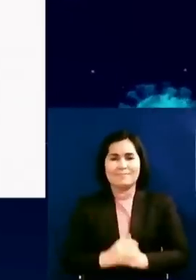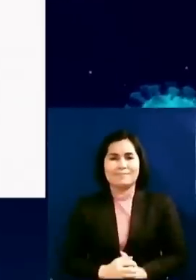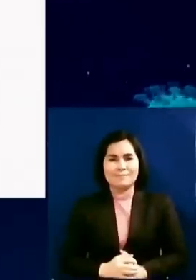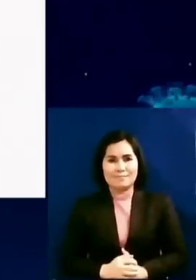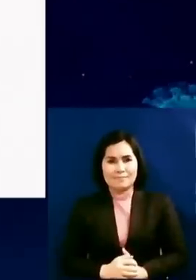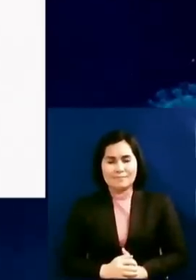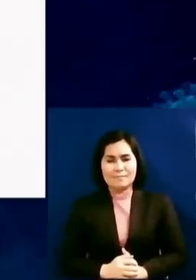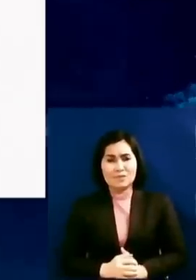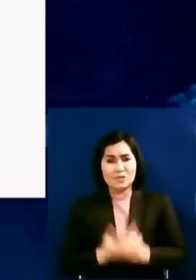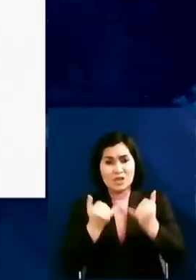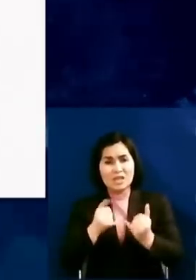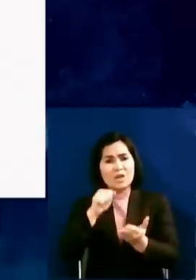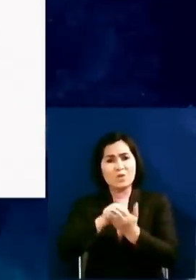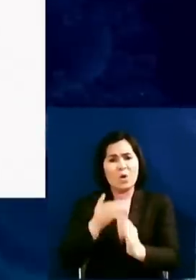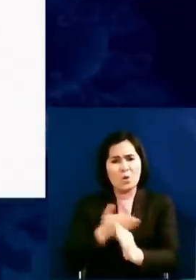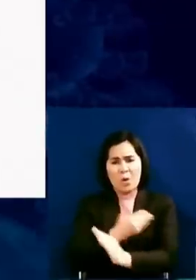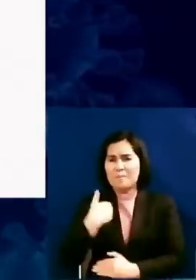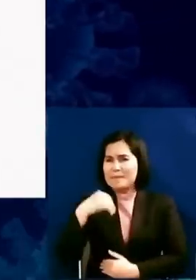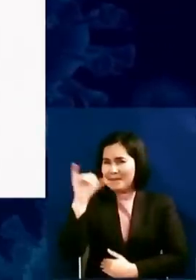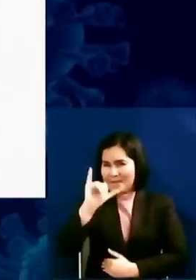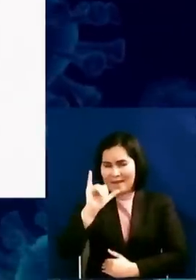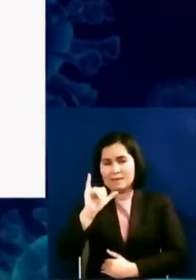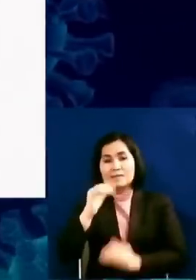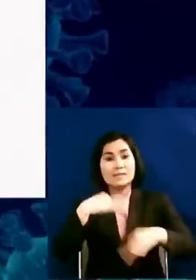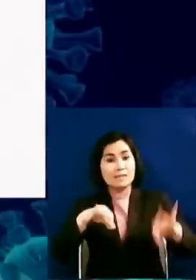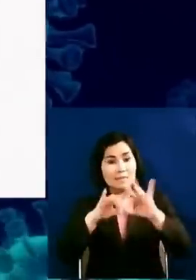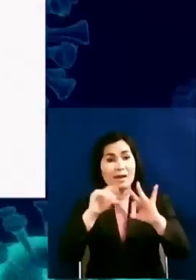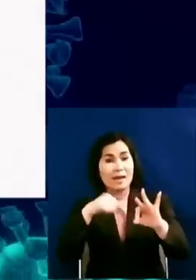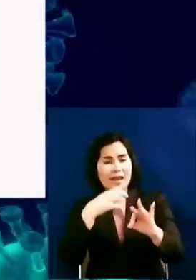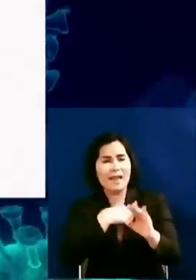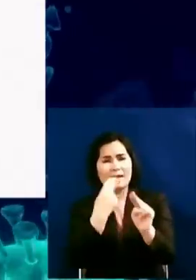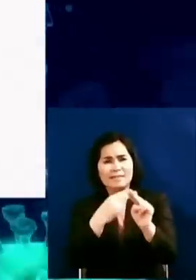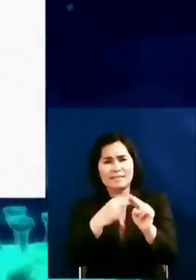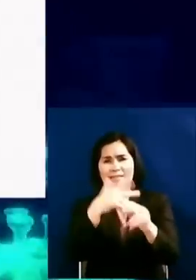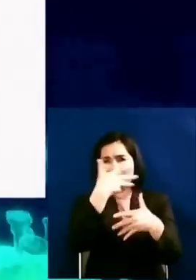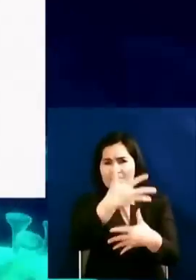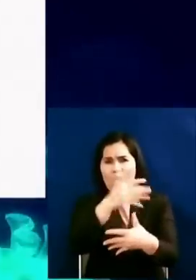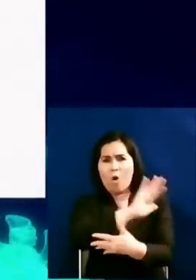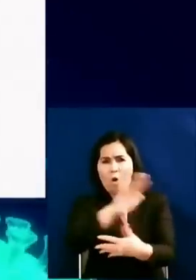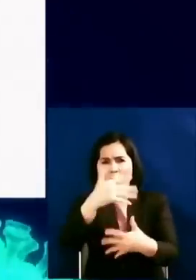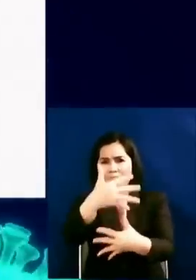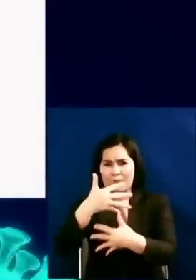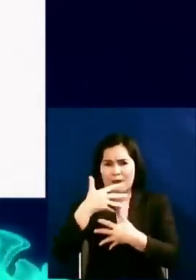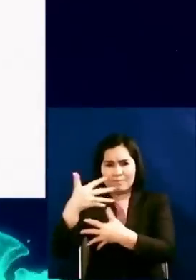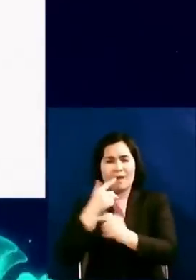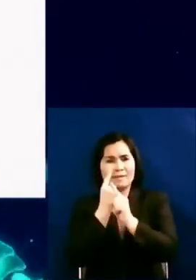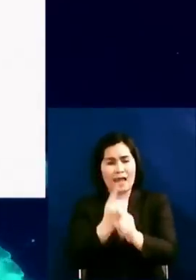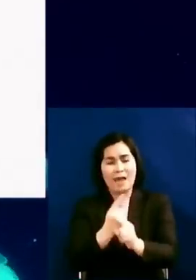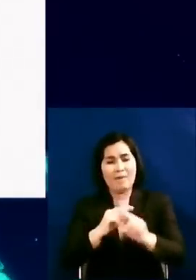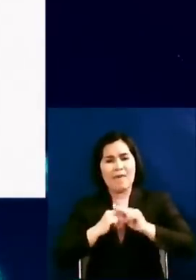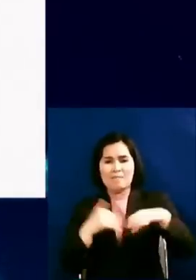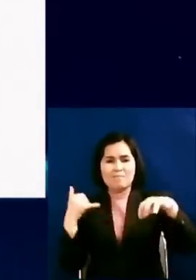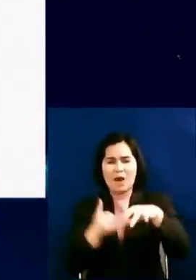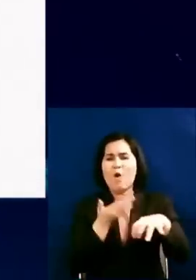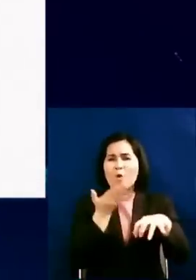จะยังไม่มีระบบให้จองวัคซีนนะครับเขาจะเอารายชื่อที่แต่ละจังหวัดมีแล้วแล้วก็จะไม่มีการเดินเข้ามาขอฉีดเฉยๆในโรงพยาบาล